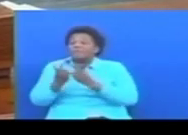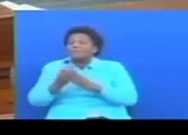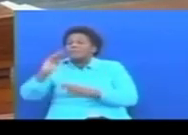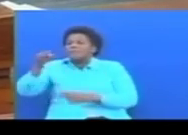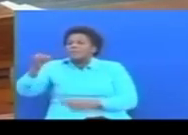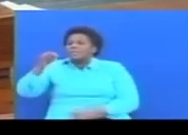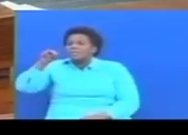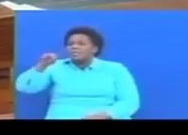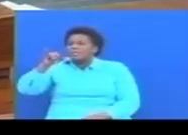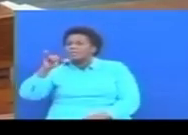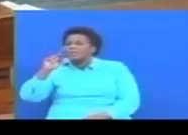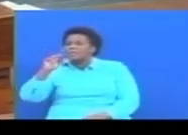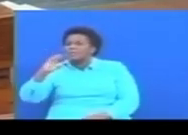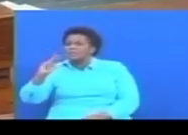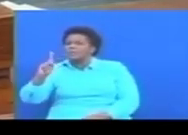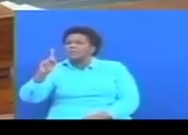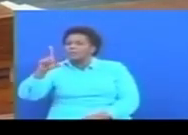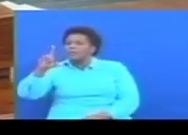wilaya ya Ngara ifikapo Juni